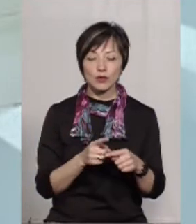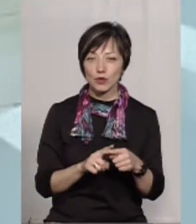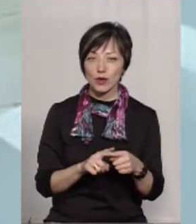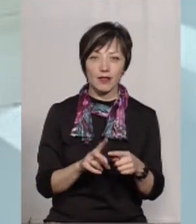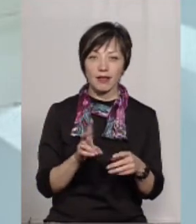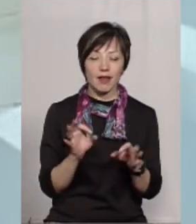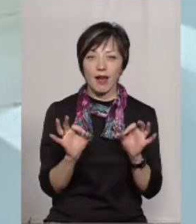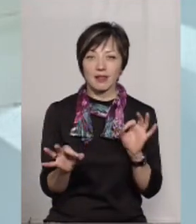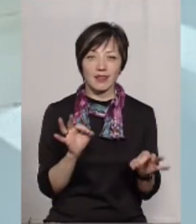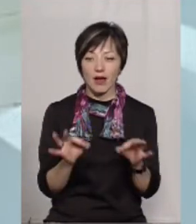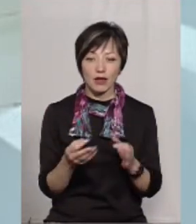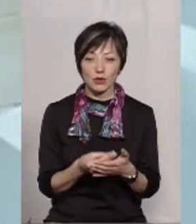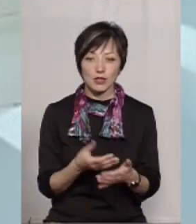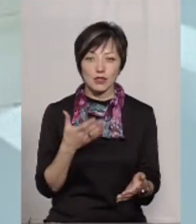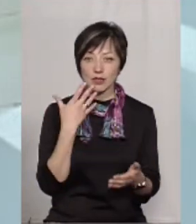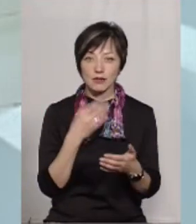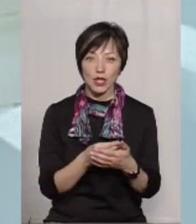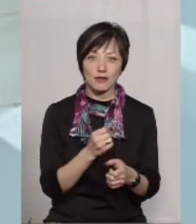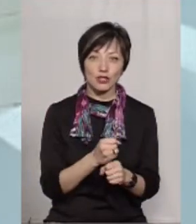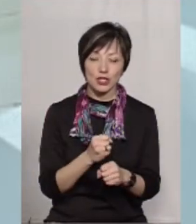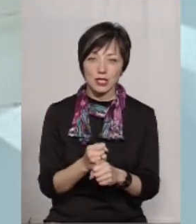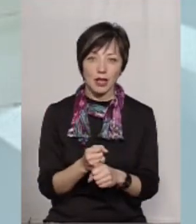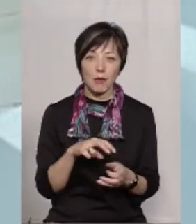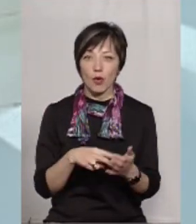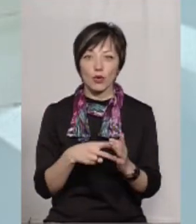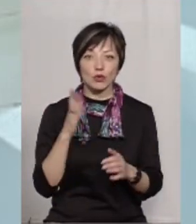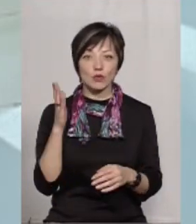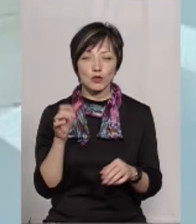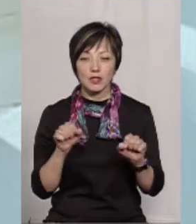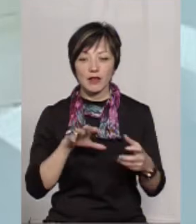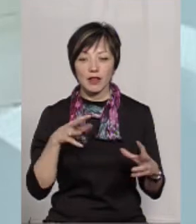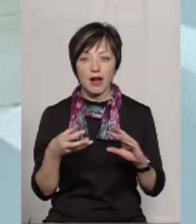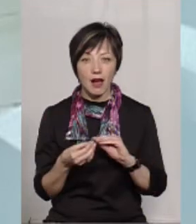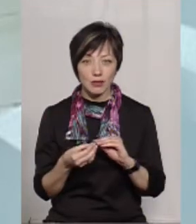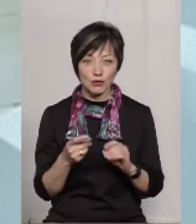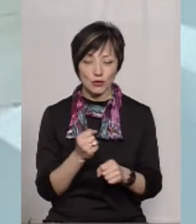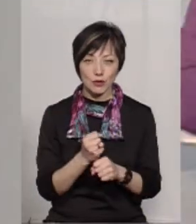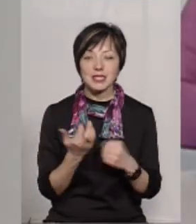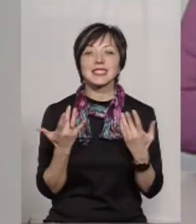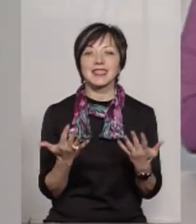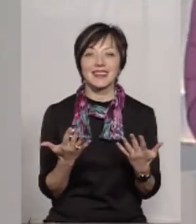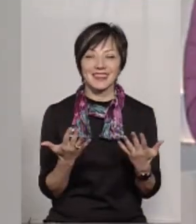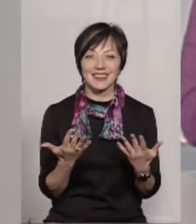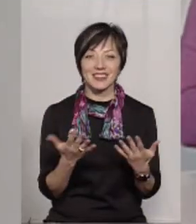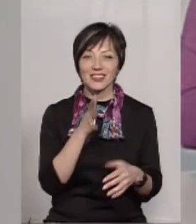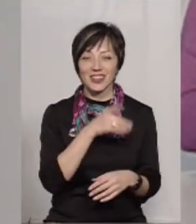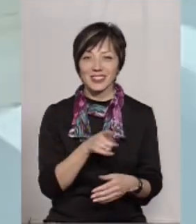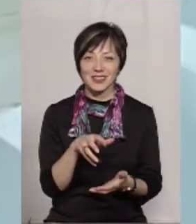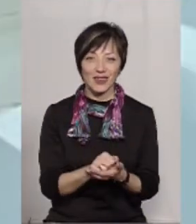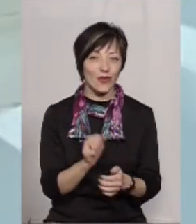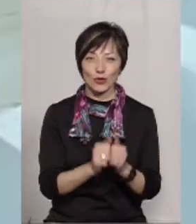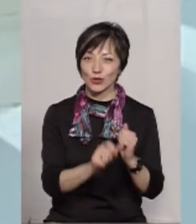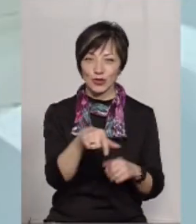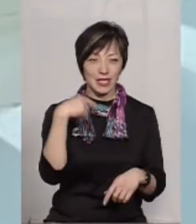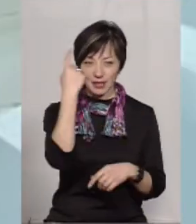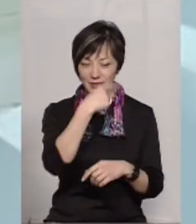зовсім адекватно оцінюються свої вчинки, не прогнозуються можливі наслідки того, що робить людина. Скільки часу? Це у кожної